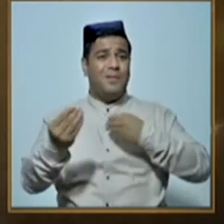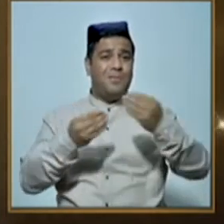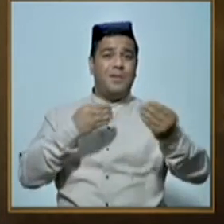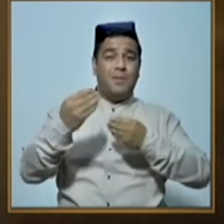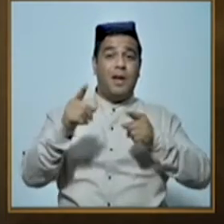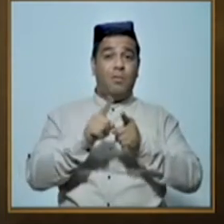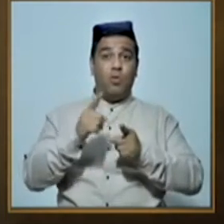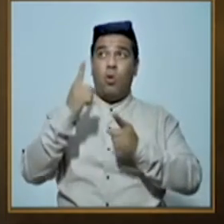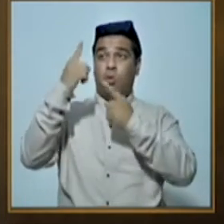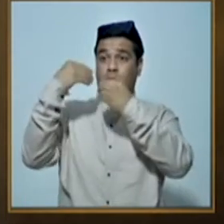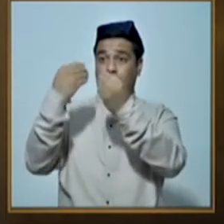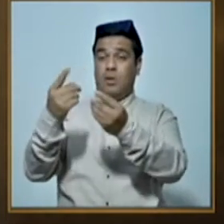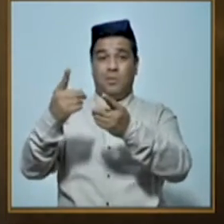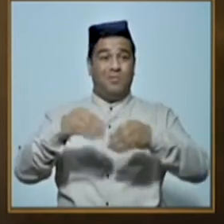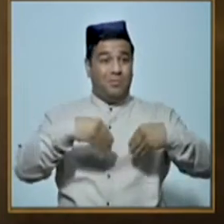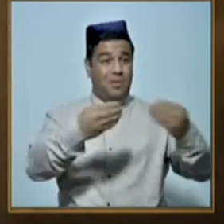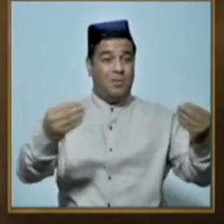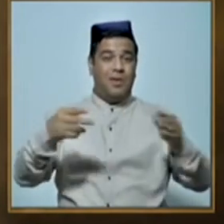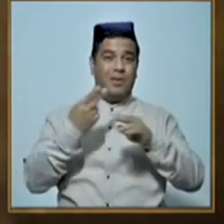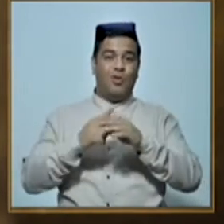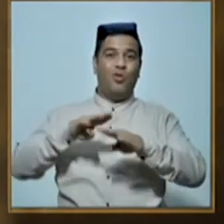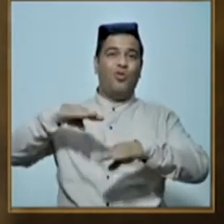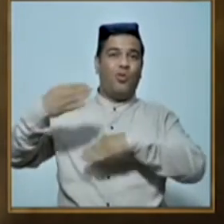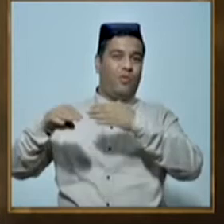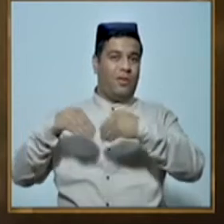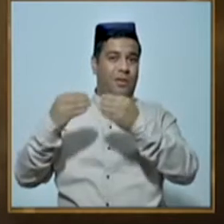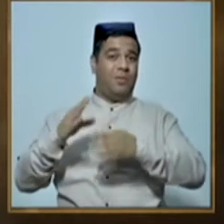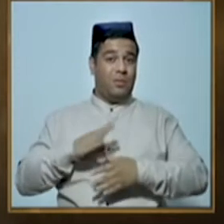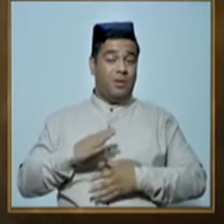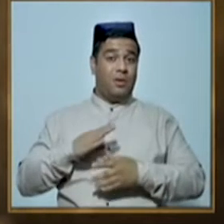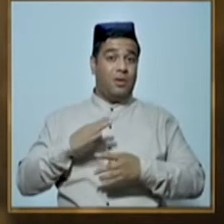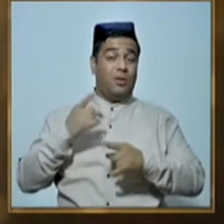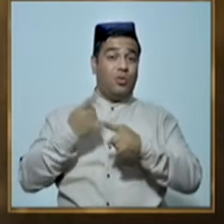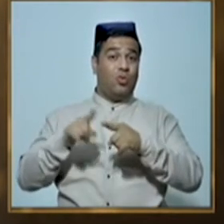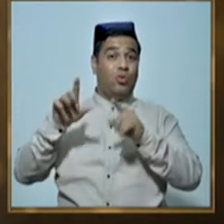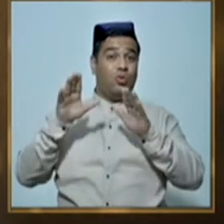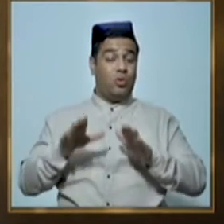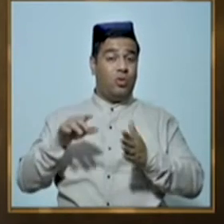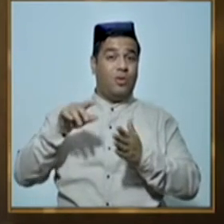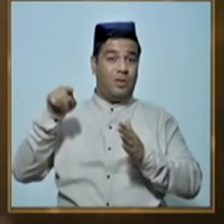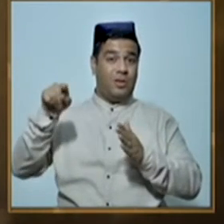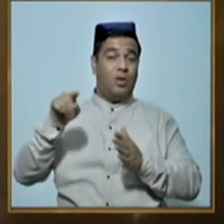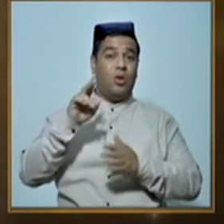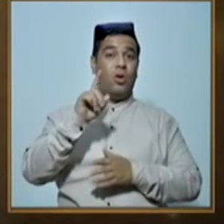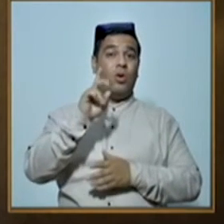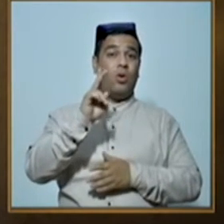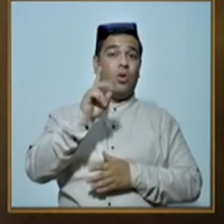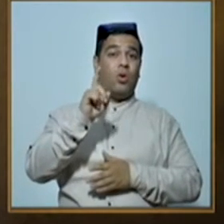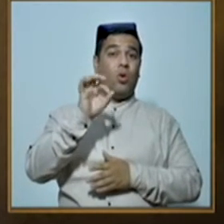maldan, Allah bergen mal bu. Degen nasihatlerini kılıçtı. Mana şu yerde, mana şu noktada